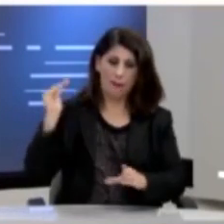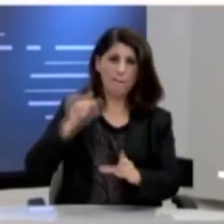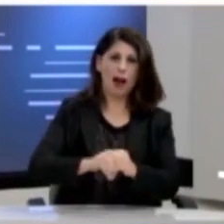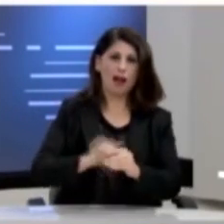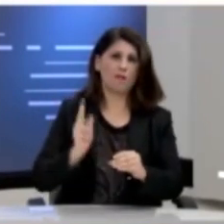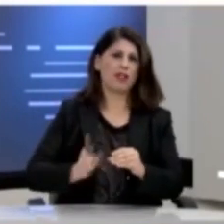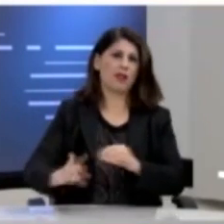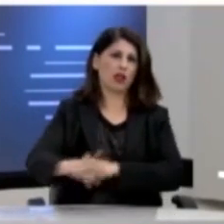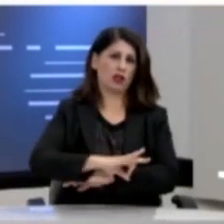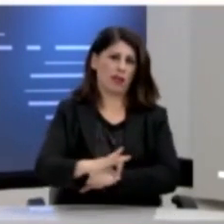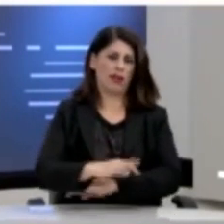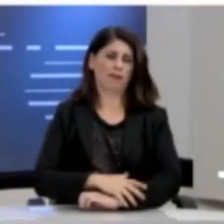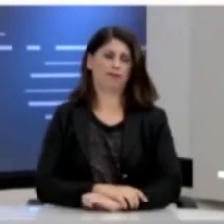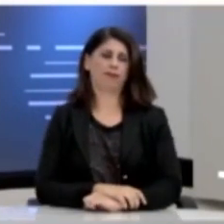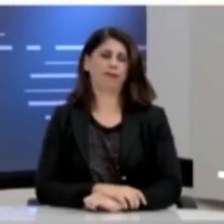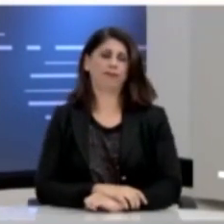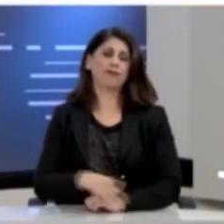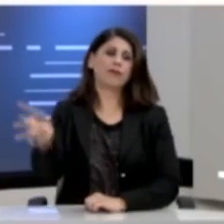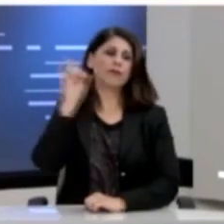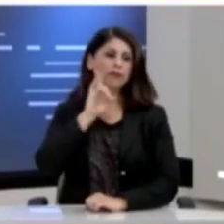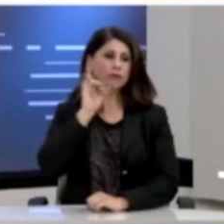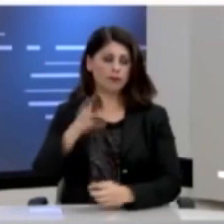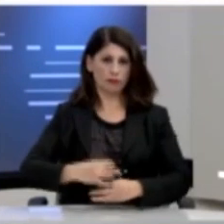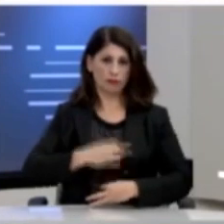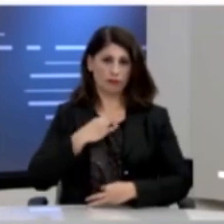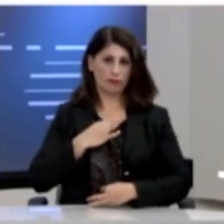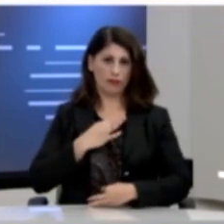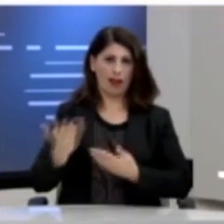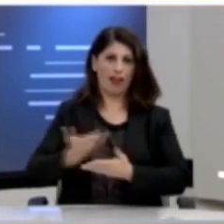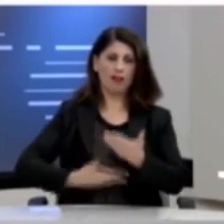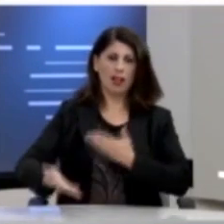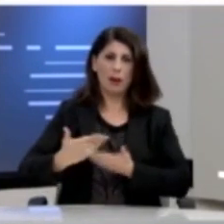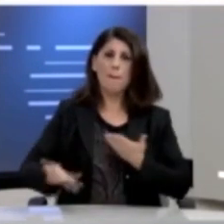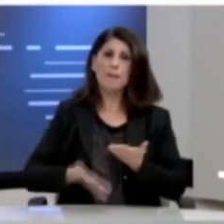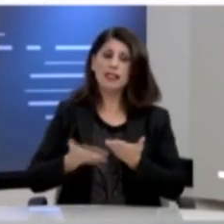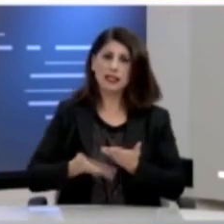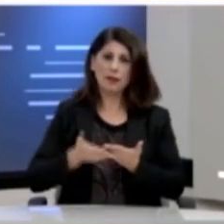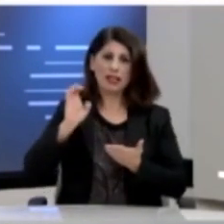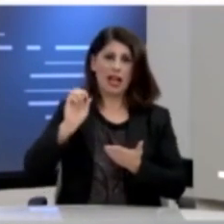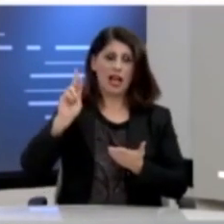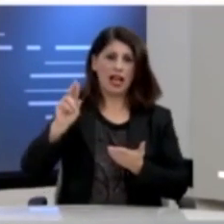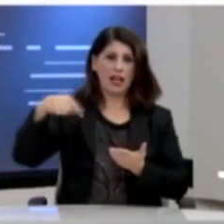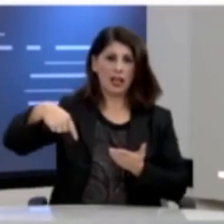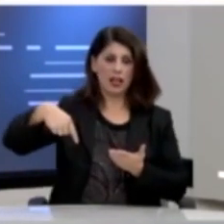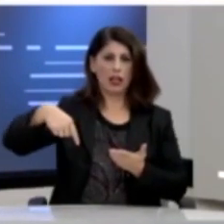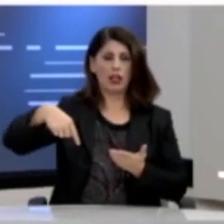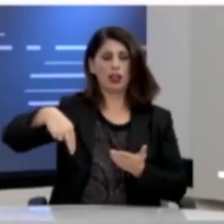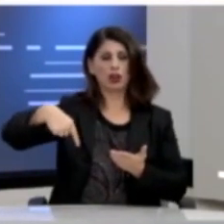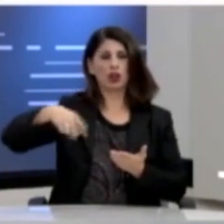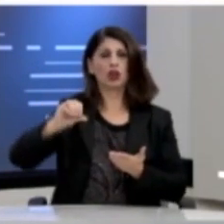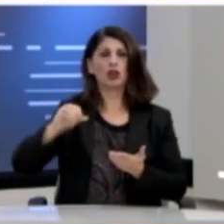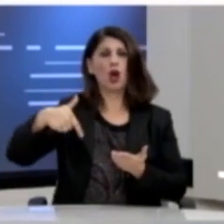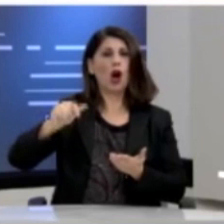σχεδιασμούς. Κυρίες και κύριοι, οι ανταλλαγές επισκέψεων με τον Ερντογάν στην Αθήνα το Δεκέμβρη του